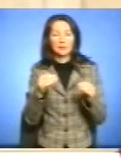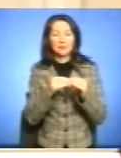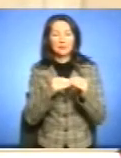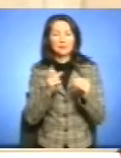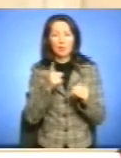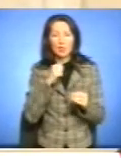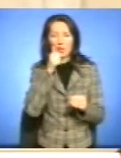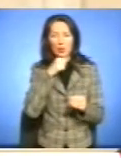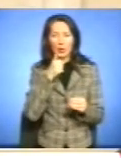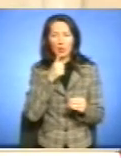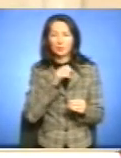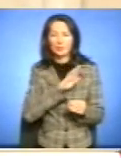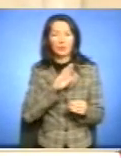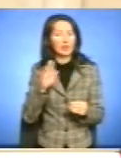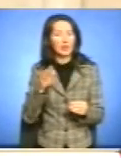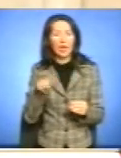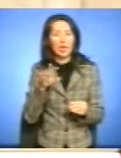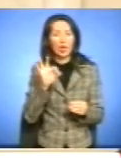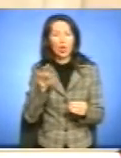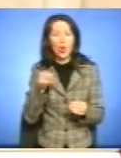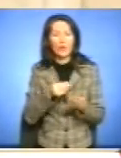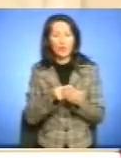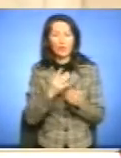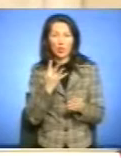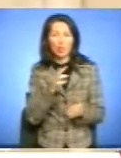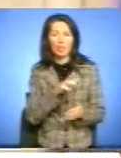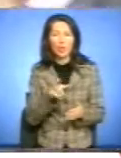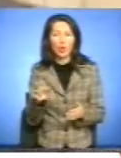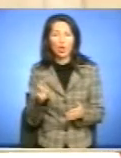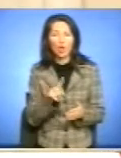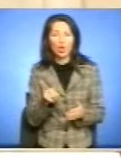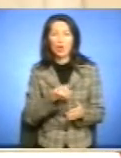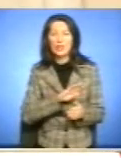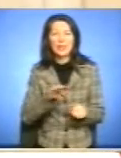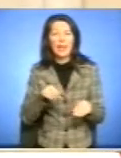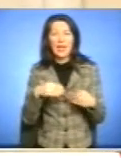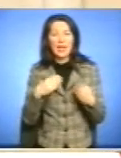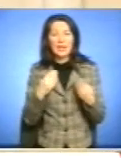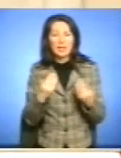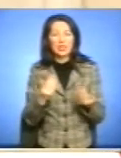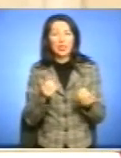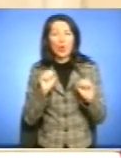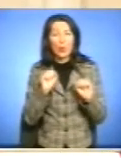2010-2011 роки, недофінансована 4 мільйони, що не дало можливості